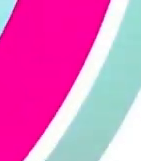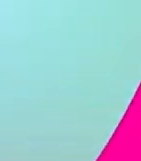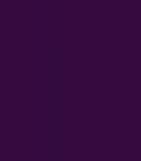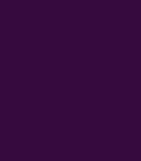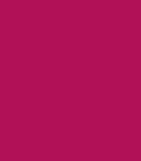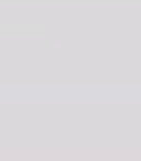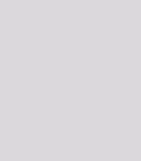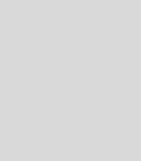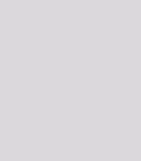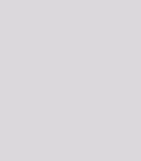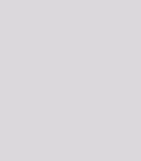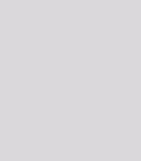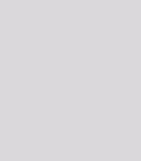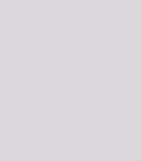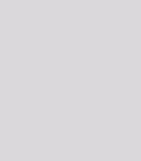juga menyapu